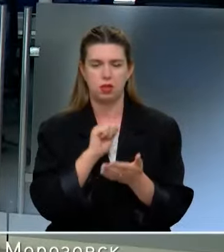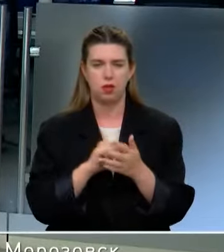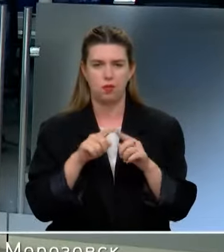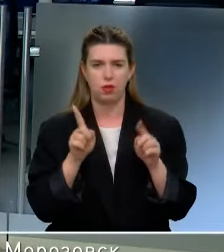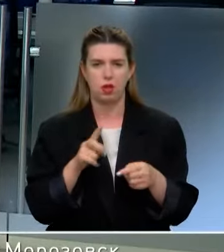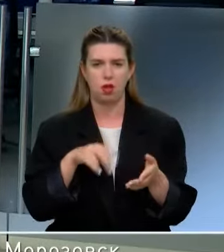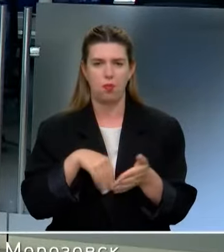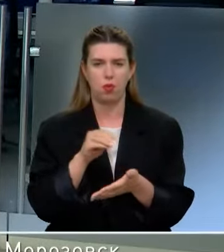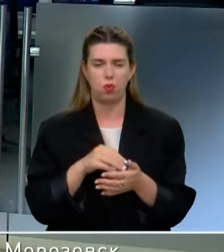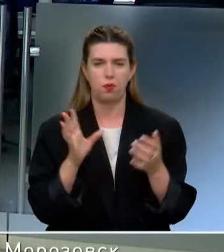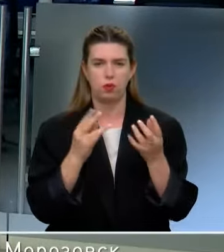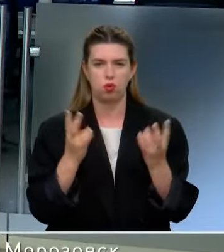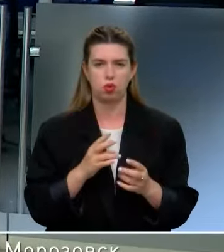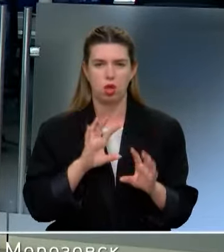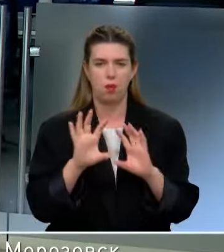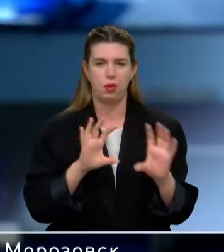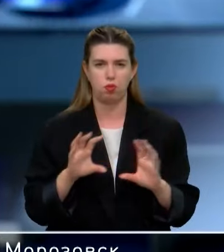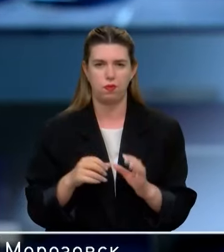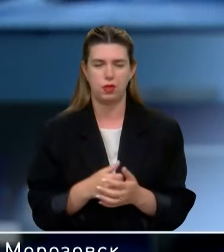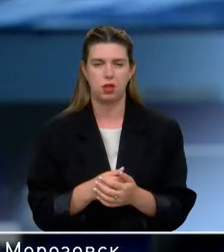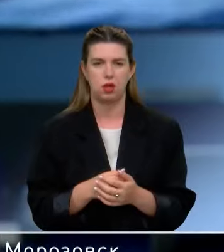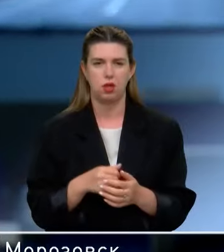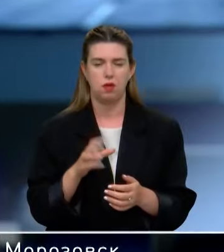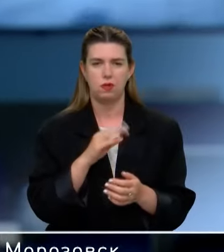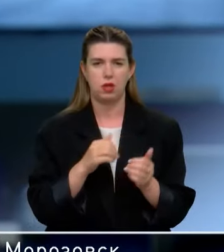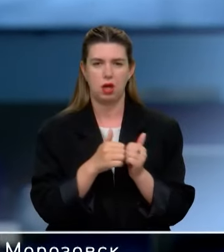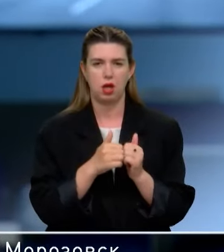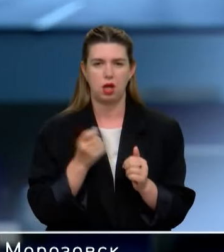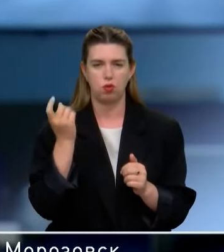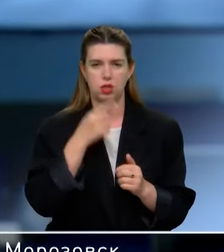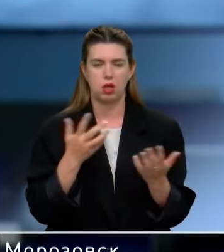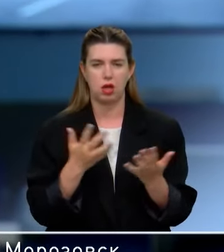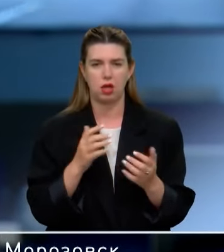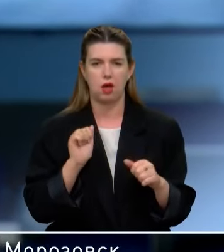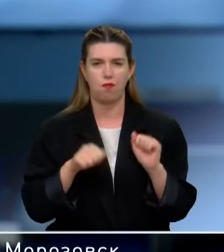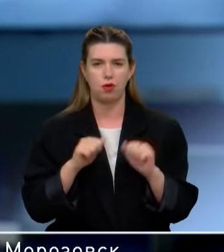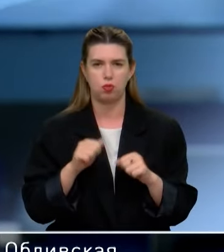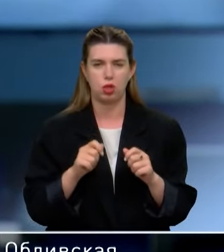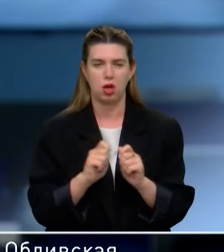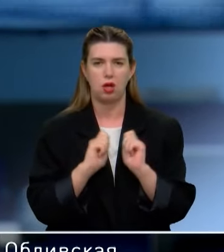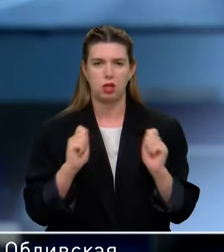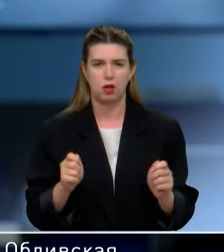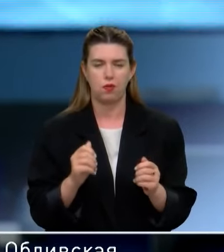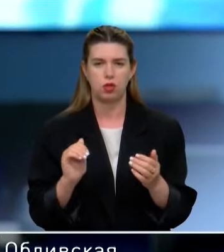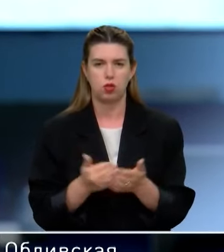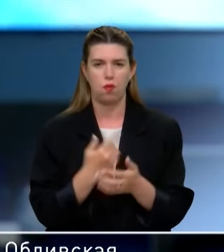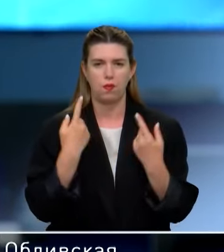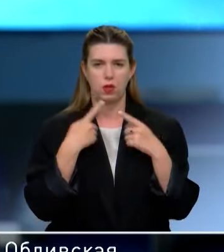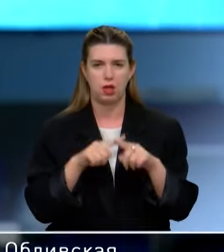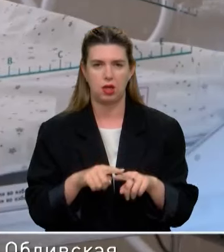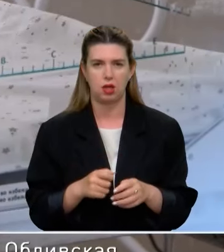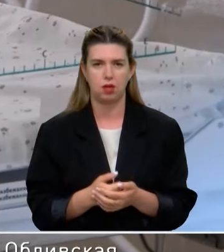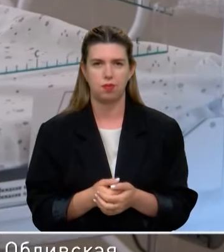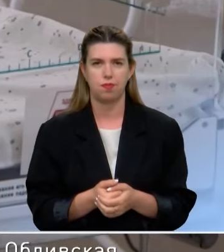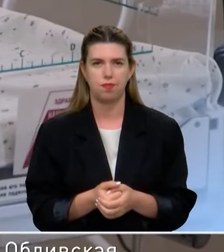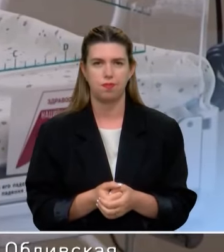на приобретение необходимого оборудования Анастасия изю узнала какие возможности от открываются с новой